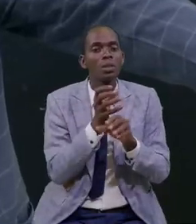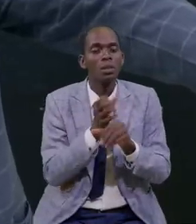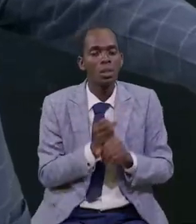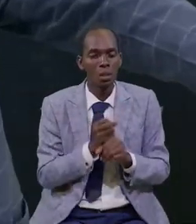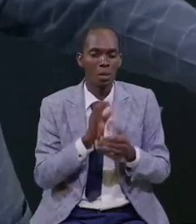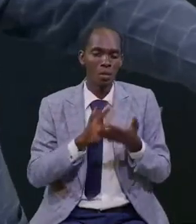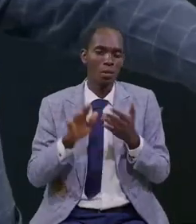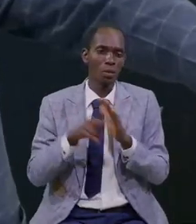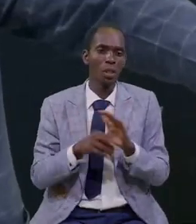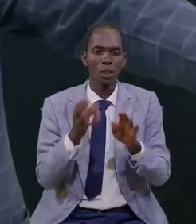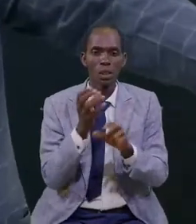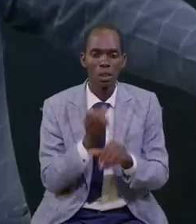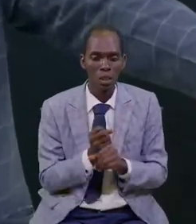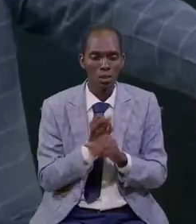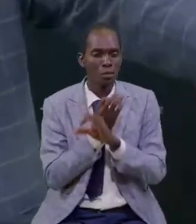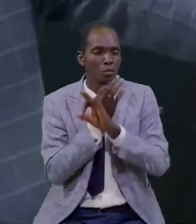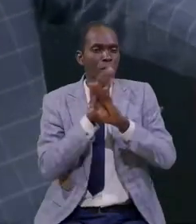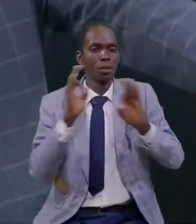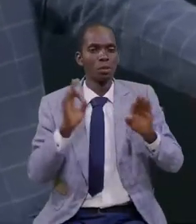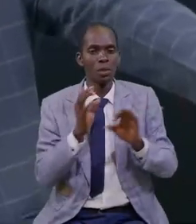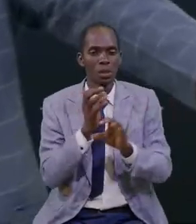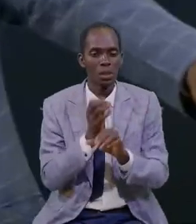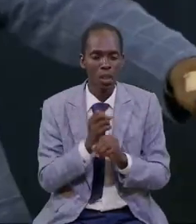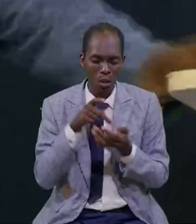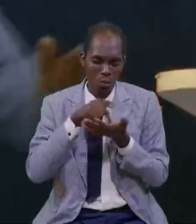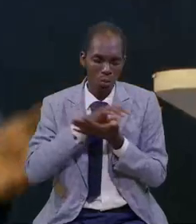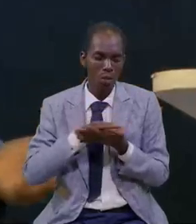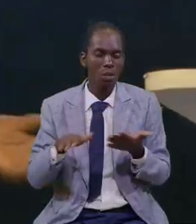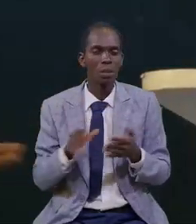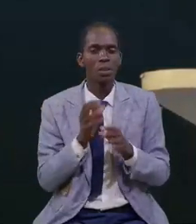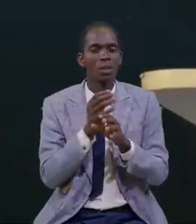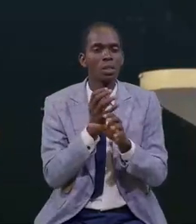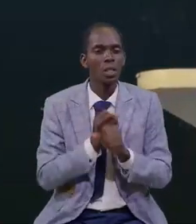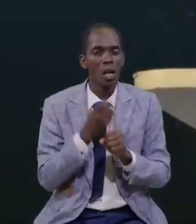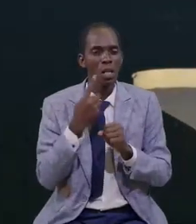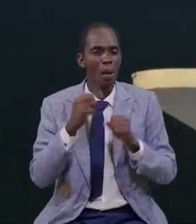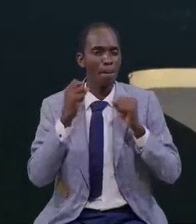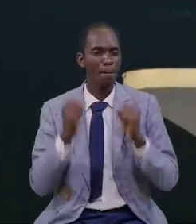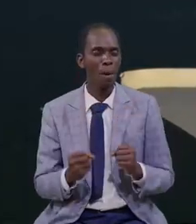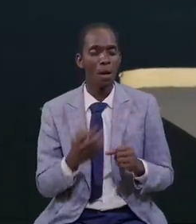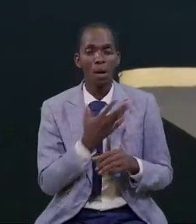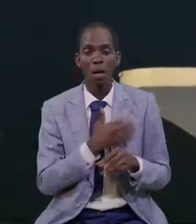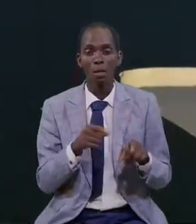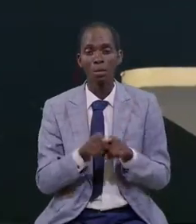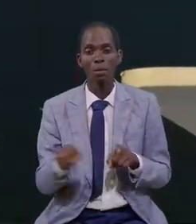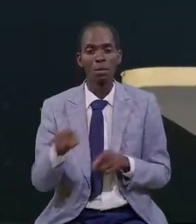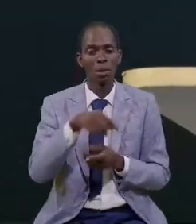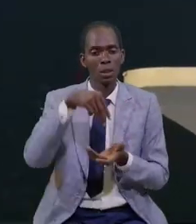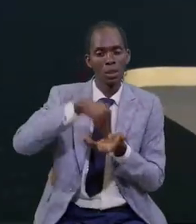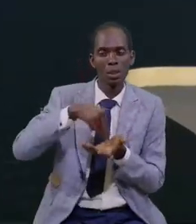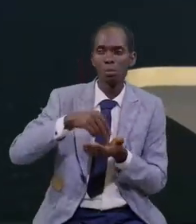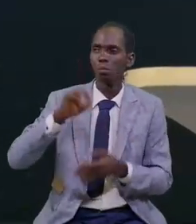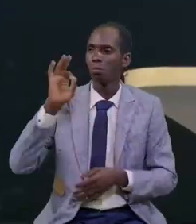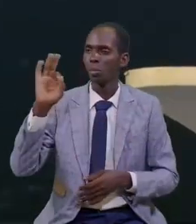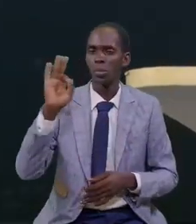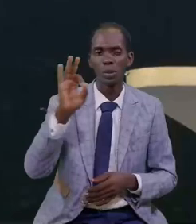mais cette libération ils avaient la pureté ils avaient la puissance et comme ils se sont levés prêchant comme